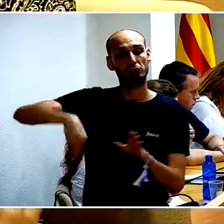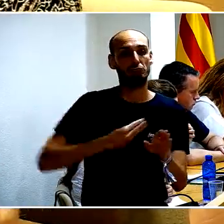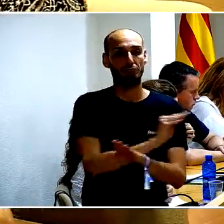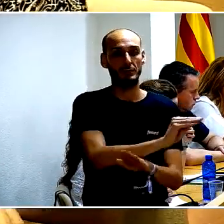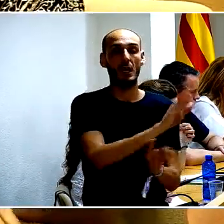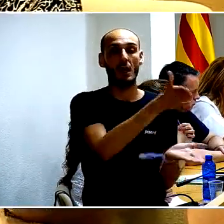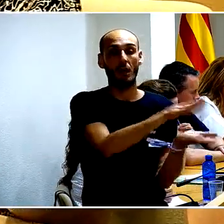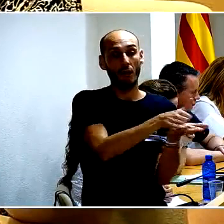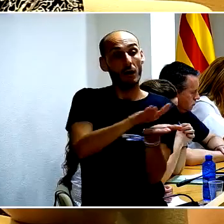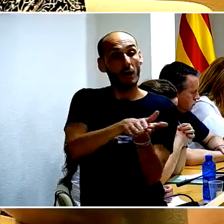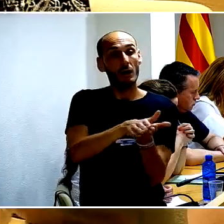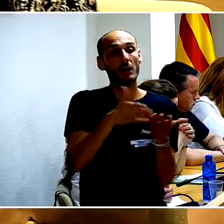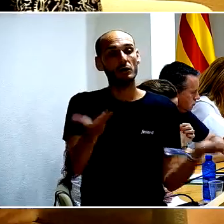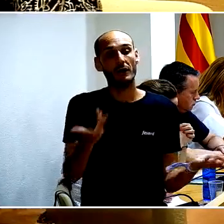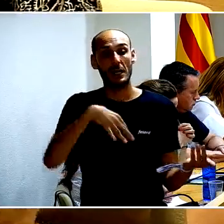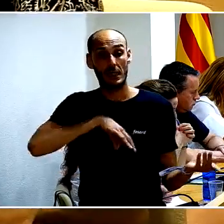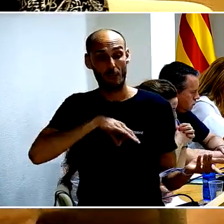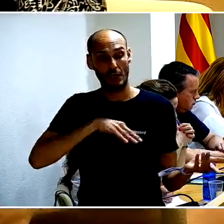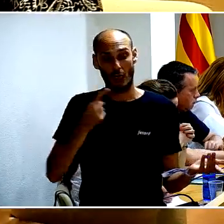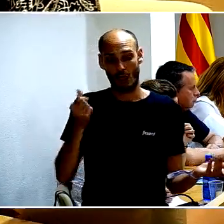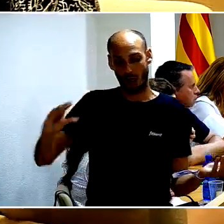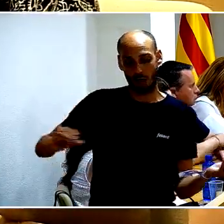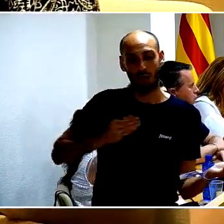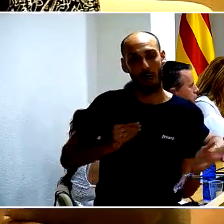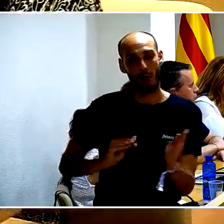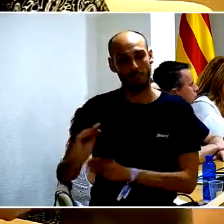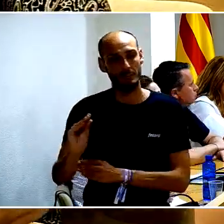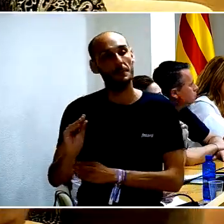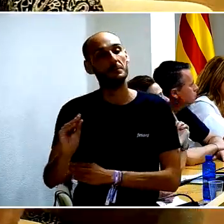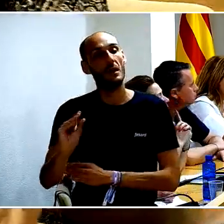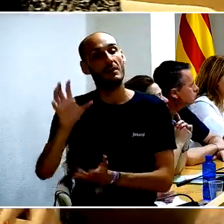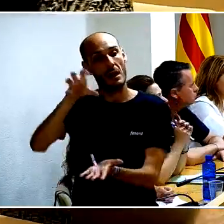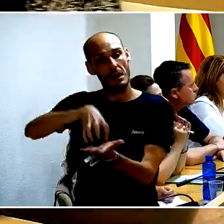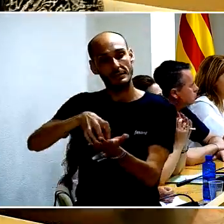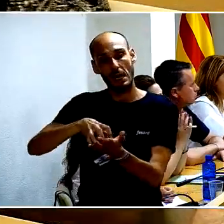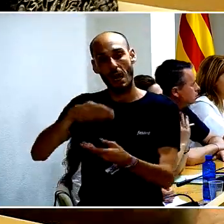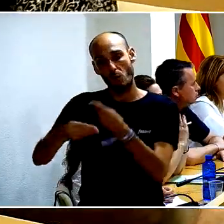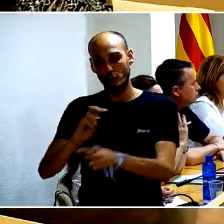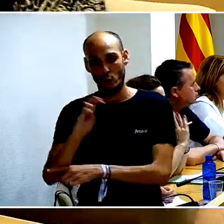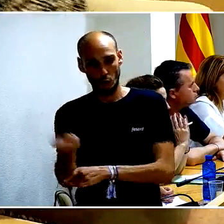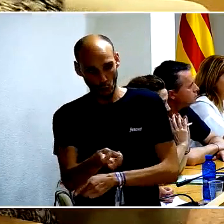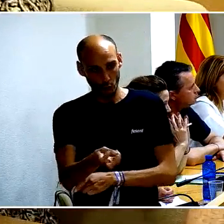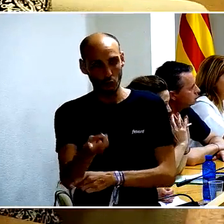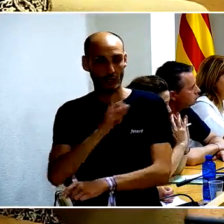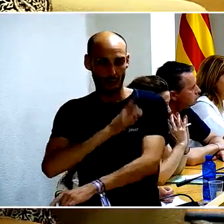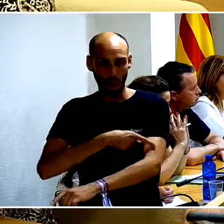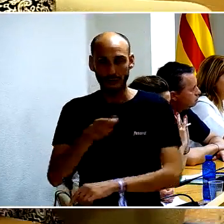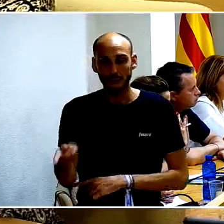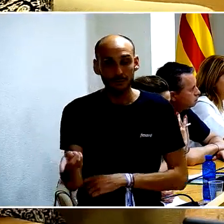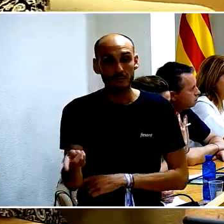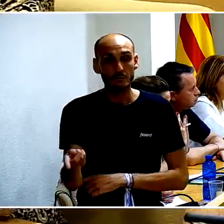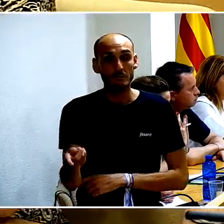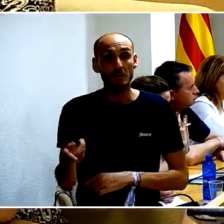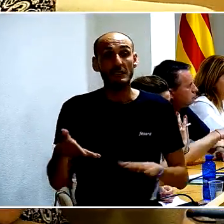farem la reparació de la sala, la rehabilitació de la sala multiusos del poliesportiu. Pensem que és l'única manera de garantir que podem tindre'ls